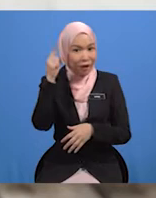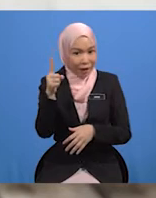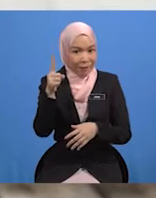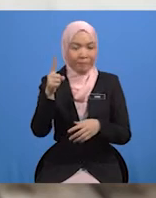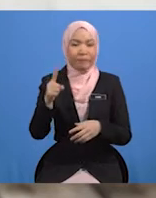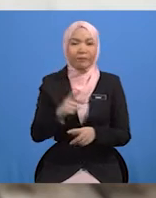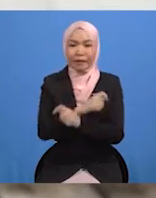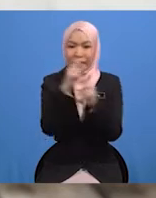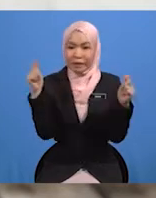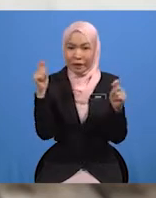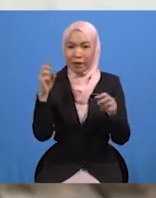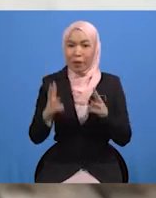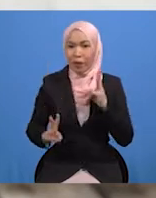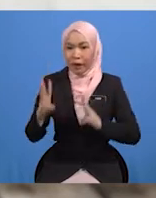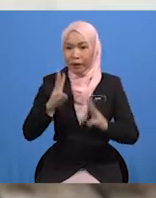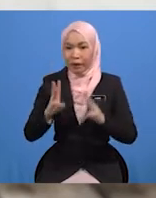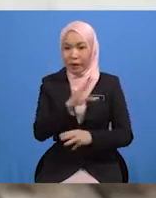tentang watak dan perwatakan.